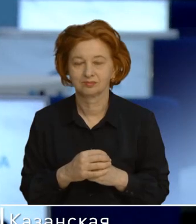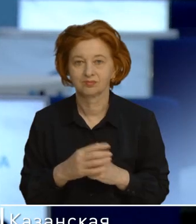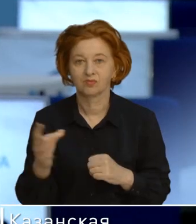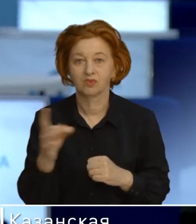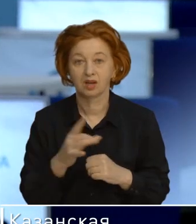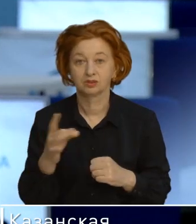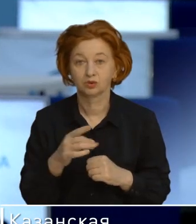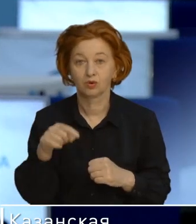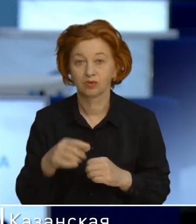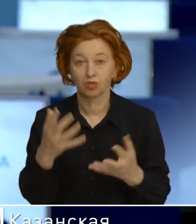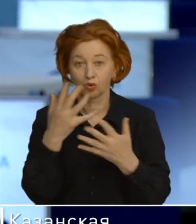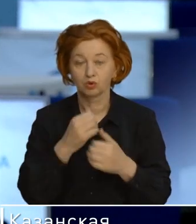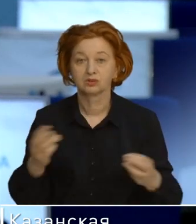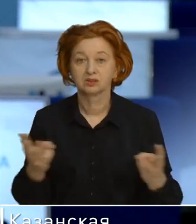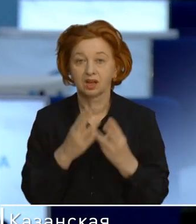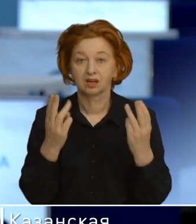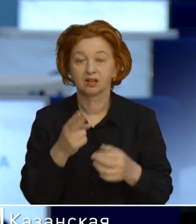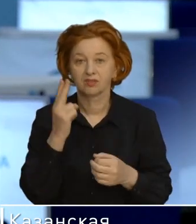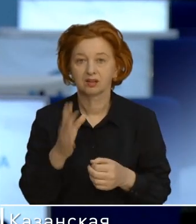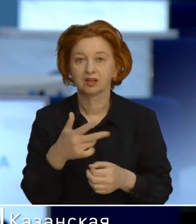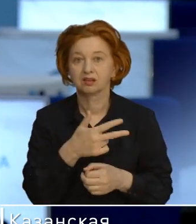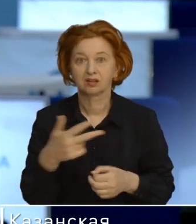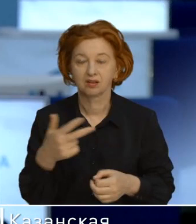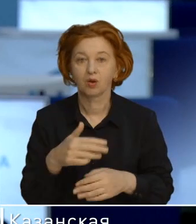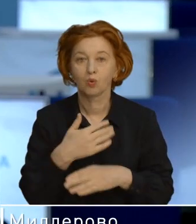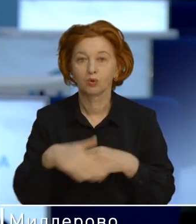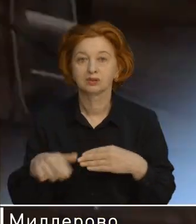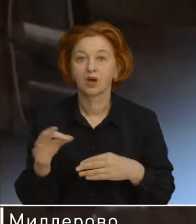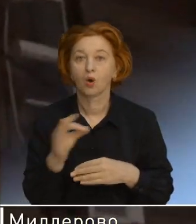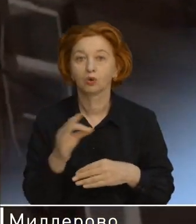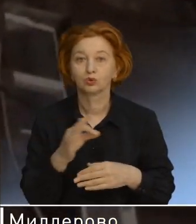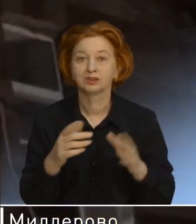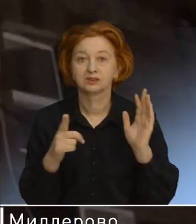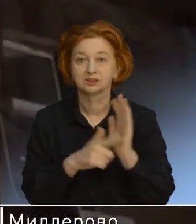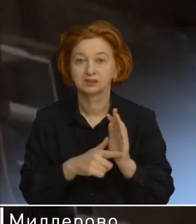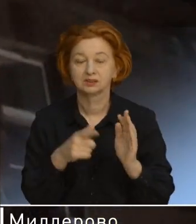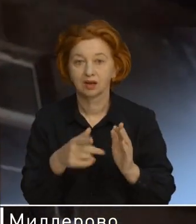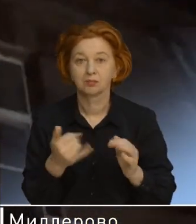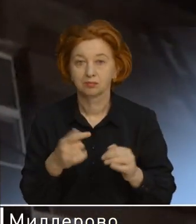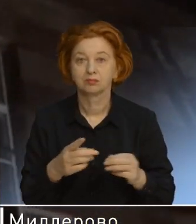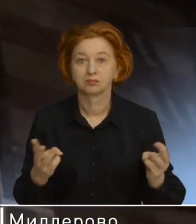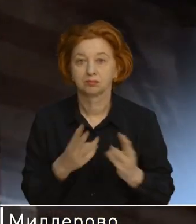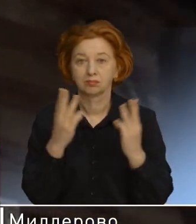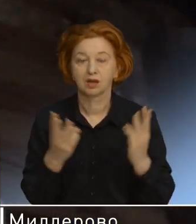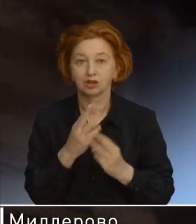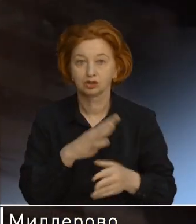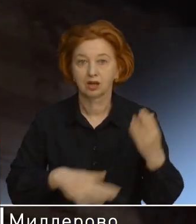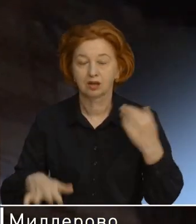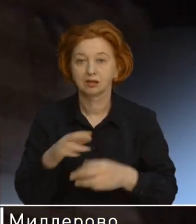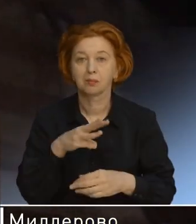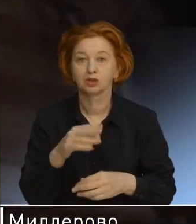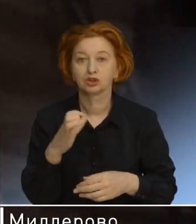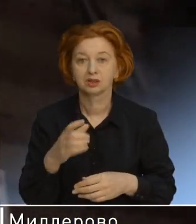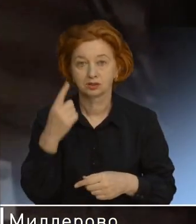В Ростове минувшей ночью загорелась квартира на третьем этаже в доме по улице Островского, 7. В 21:15 на пульт сотрудников МЧС